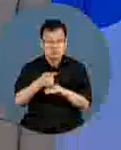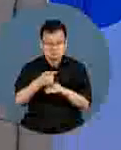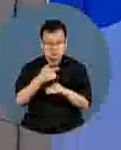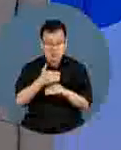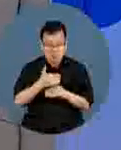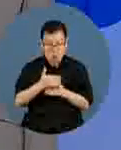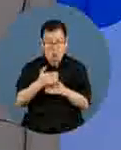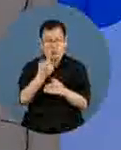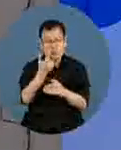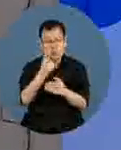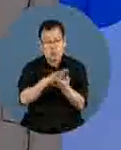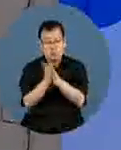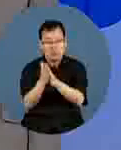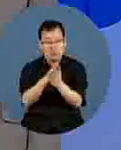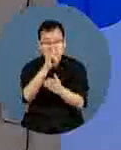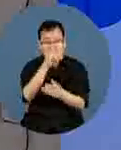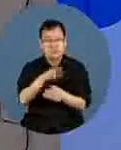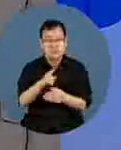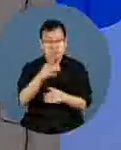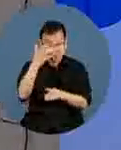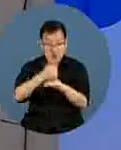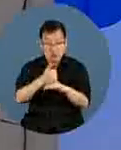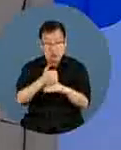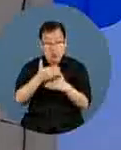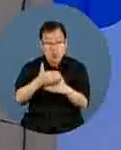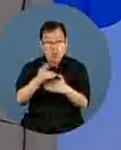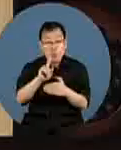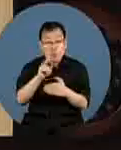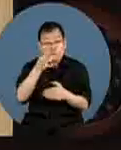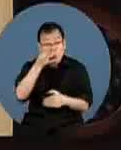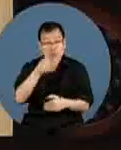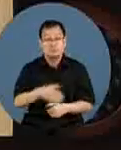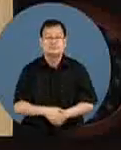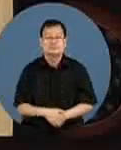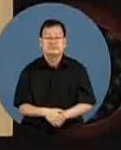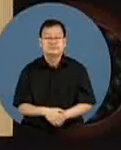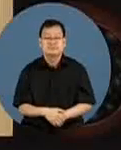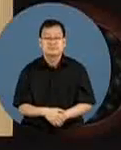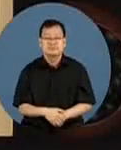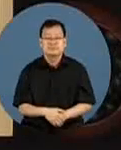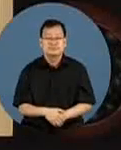마지막에도 좀 해프닝이 있었지만요. 네. 마무리 장면 함께 보시겠습니다.